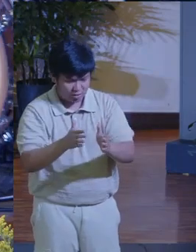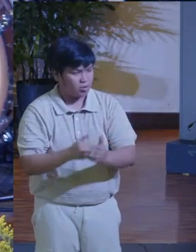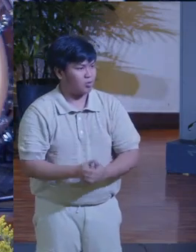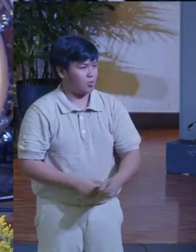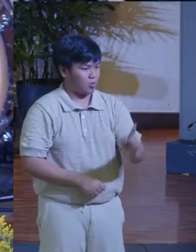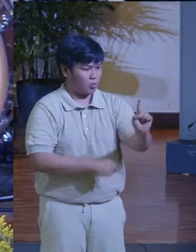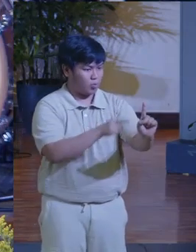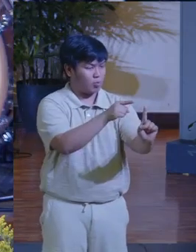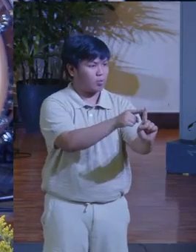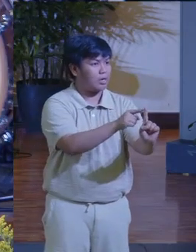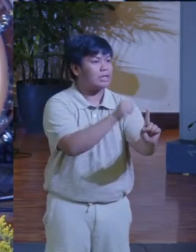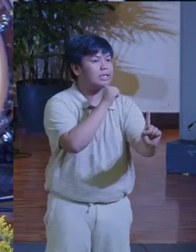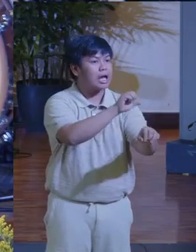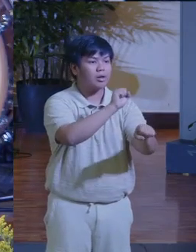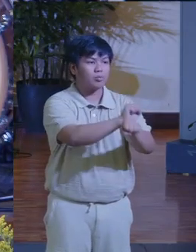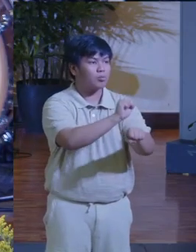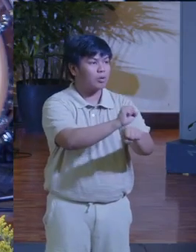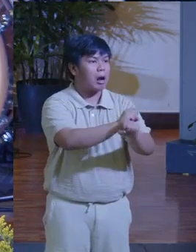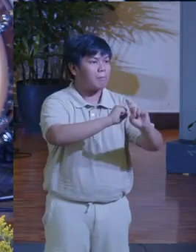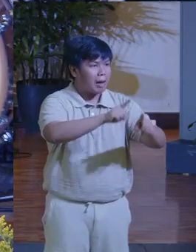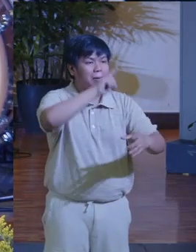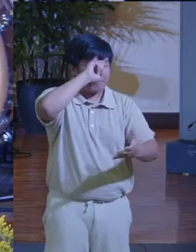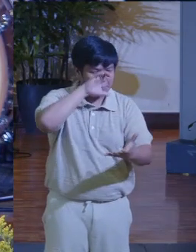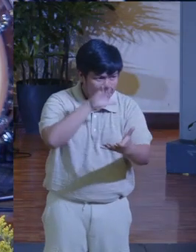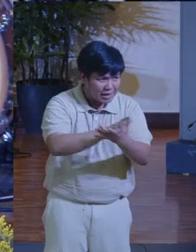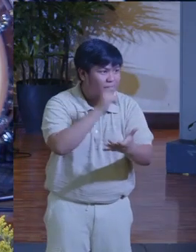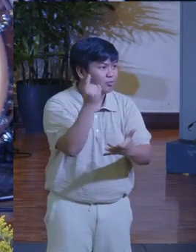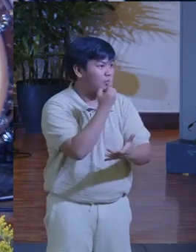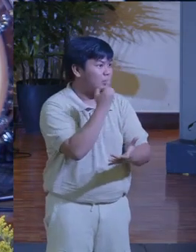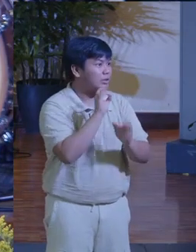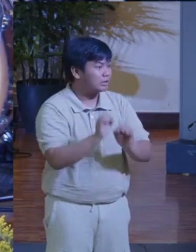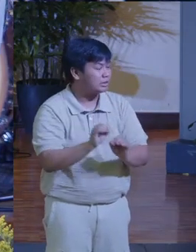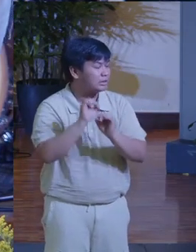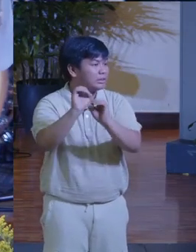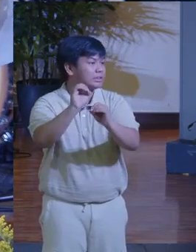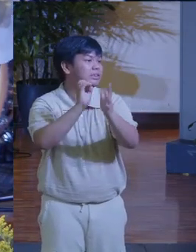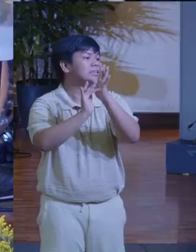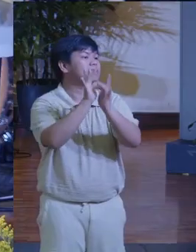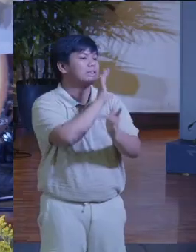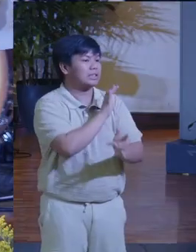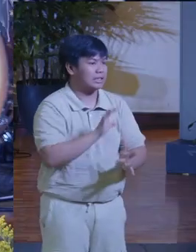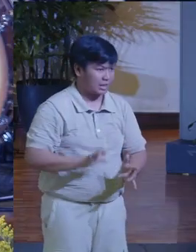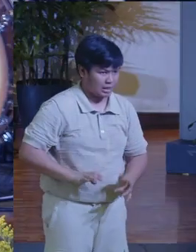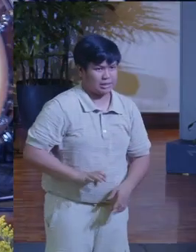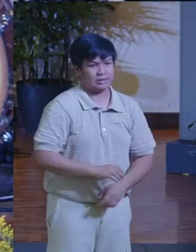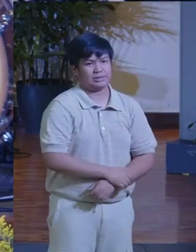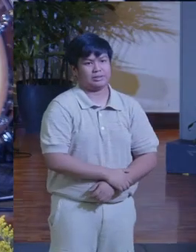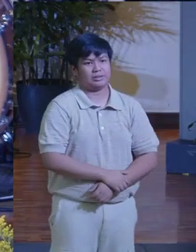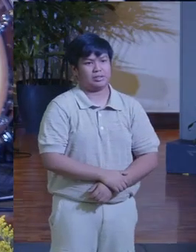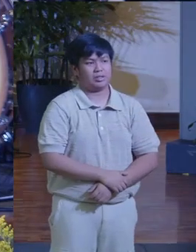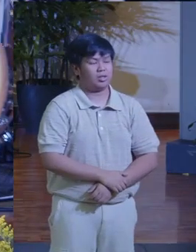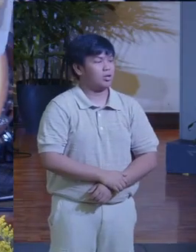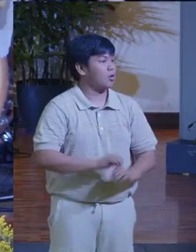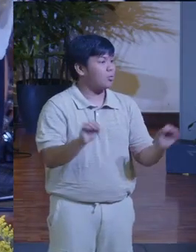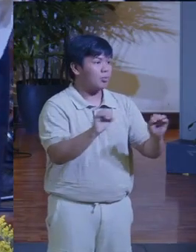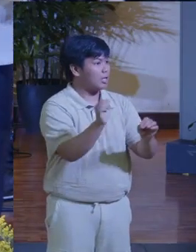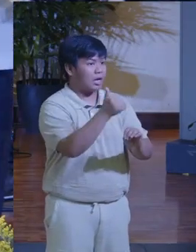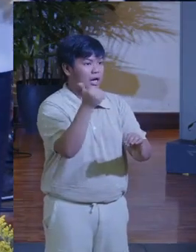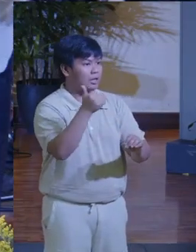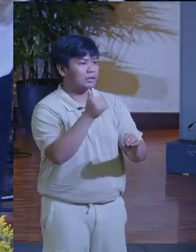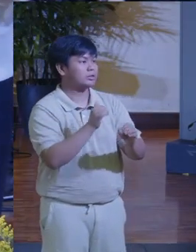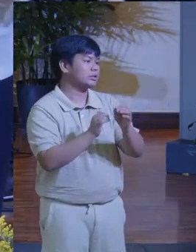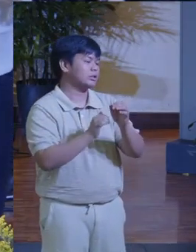does not work but believes in Him who justifies the ungodly. Wala siyang ibang ginajustify kundi